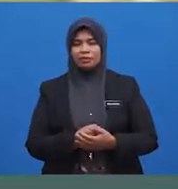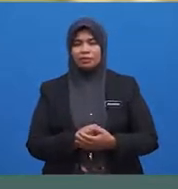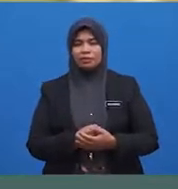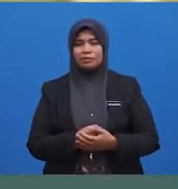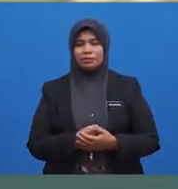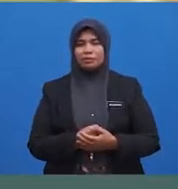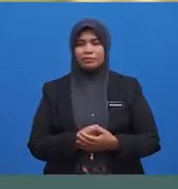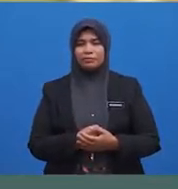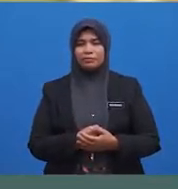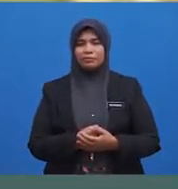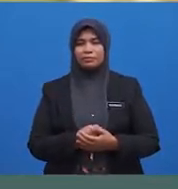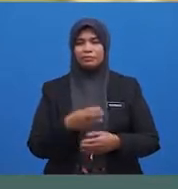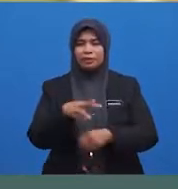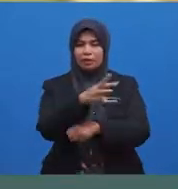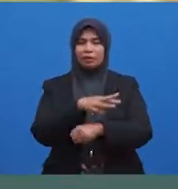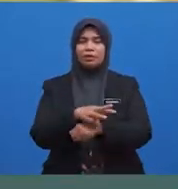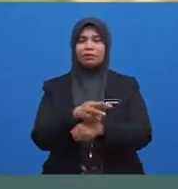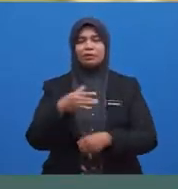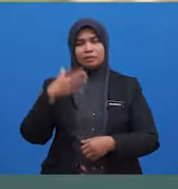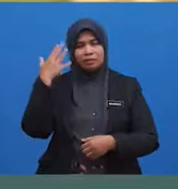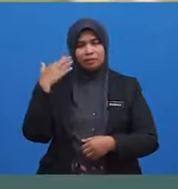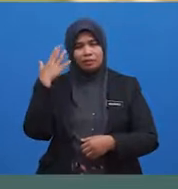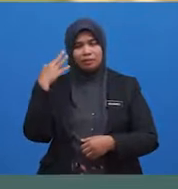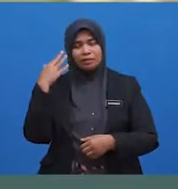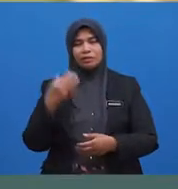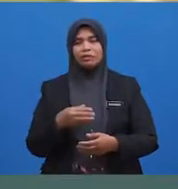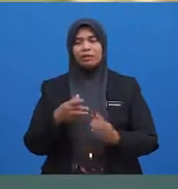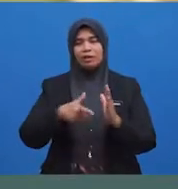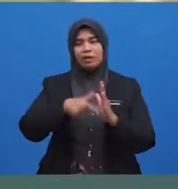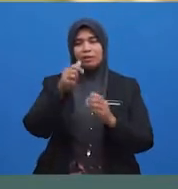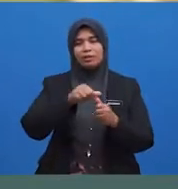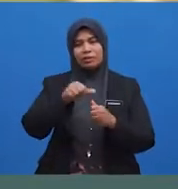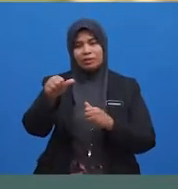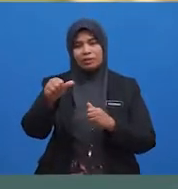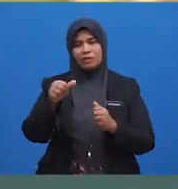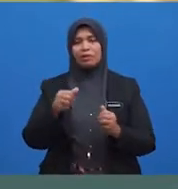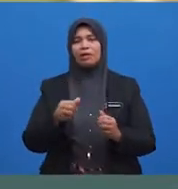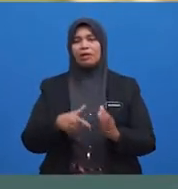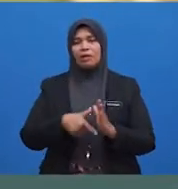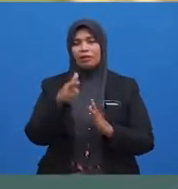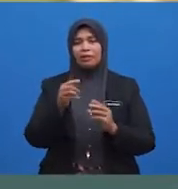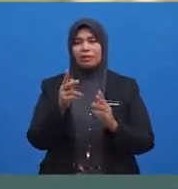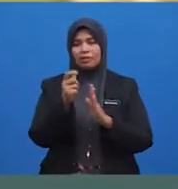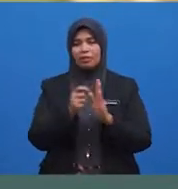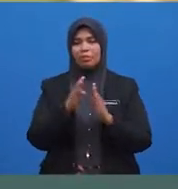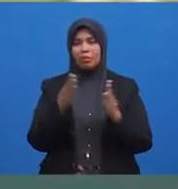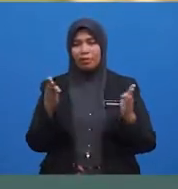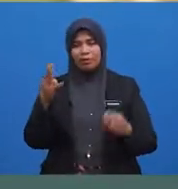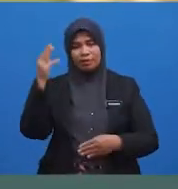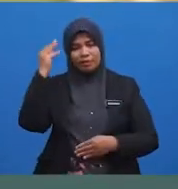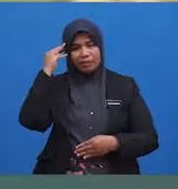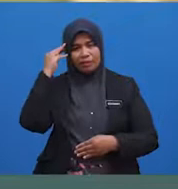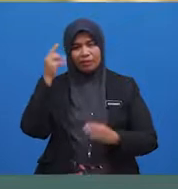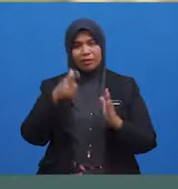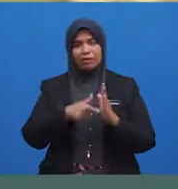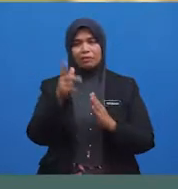pelancongan bertema kawasan-kawasan sejarah. Lebih jauh berjalan, lebih terbuka minda kita. Lebih kita